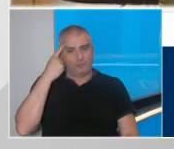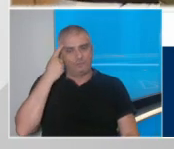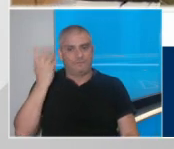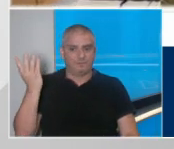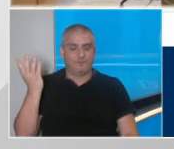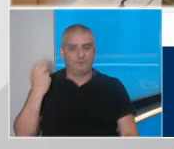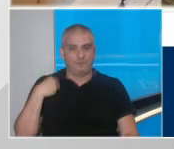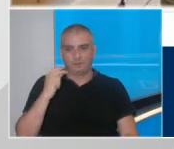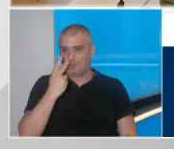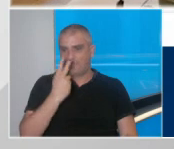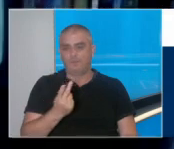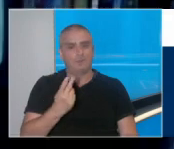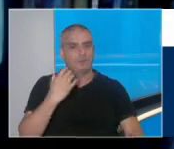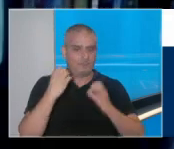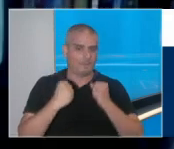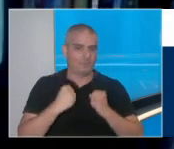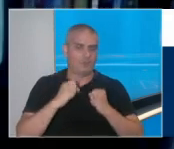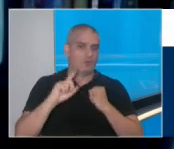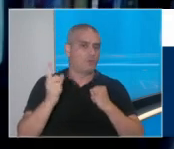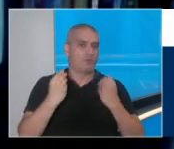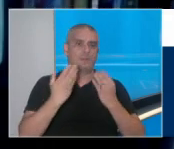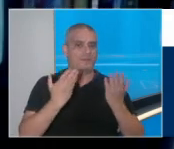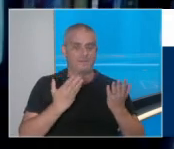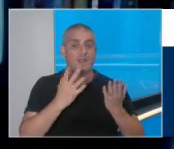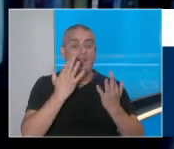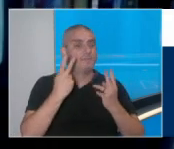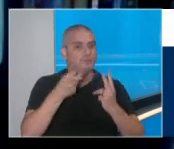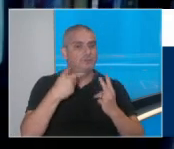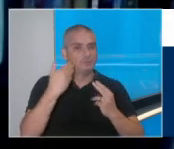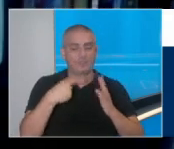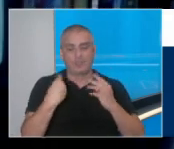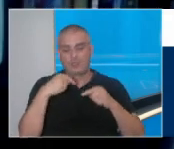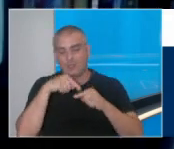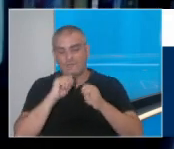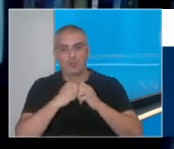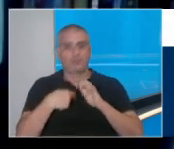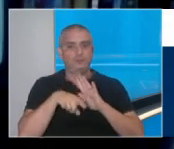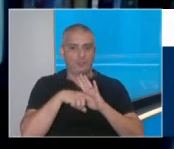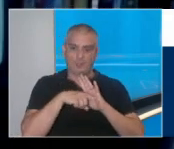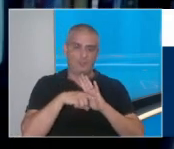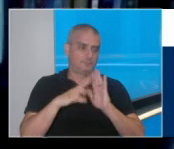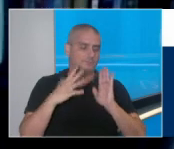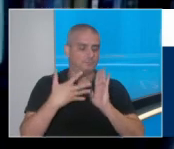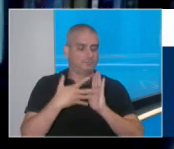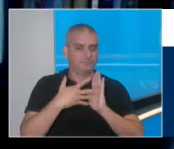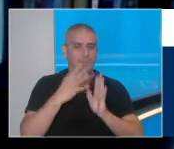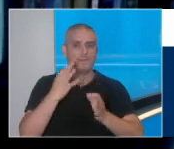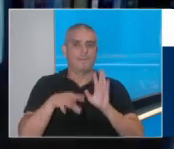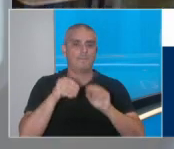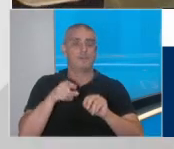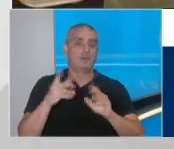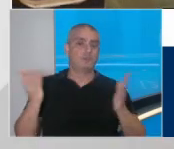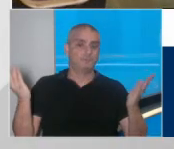שאנחנו יכולים לראות בוודאי כל אירוע, ככל שיהיה חיובי או שלילי, הוא נשפט בצל מערכת הבחירות